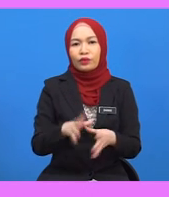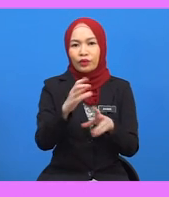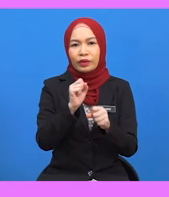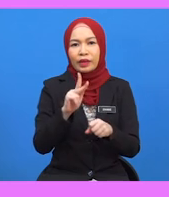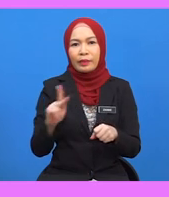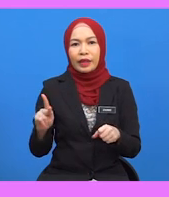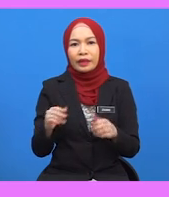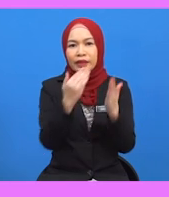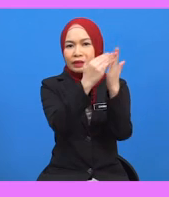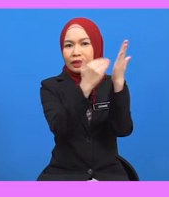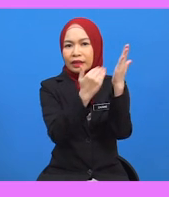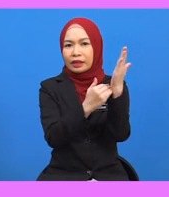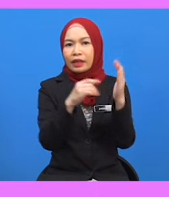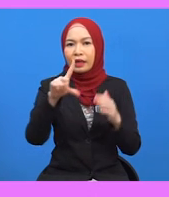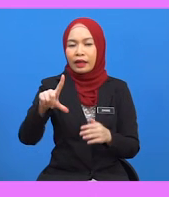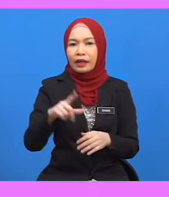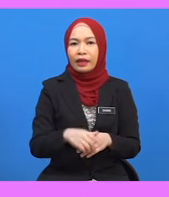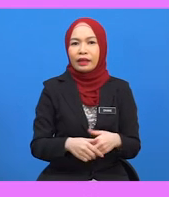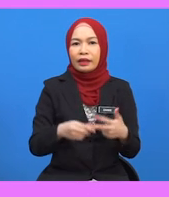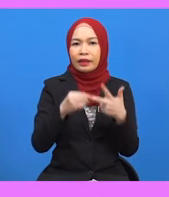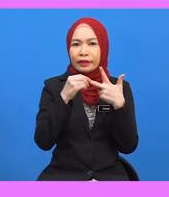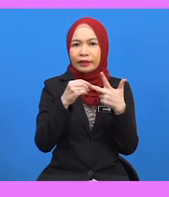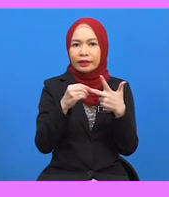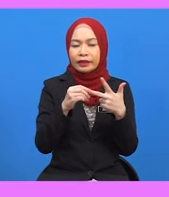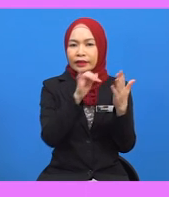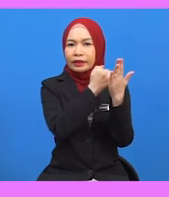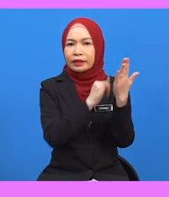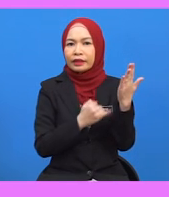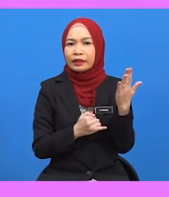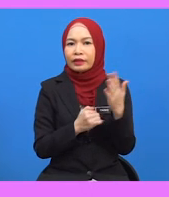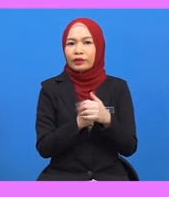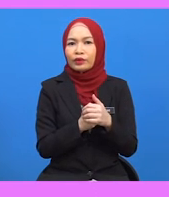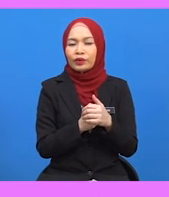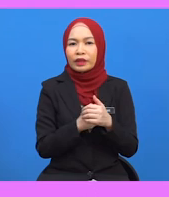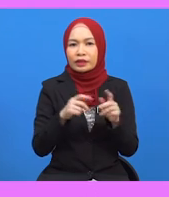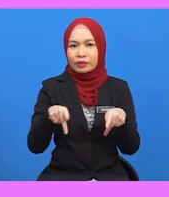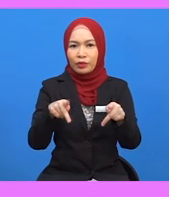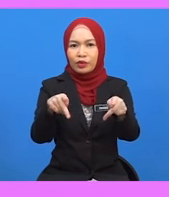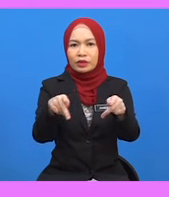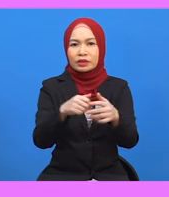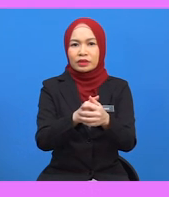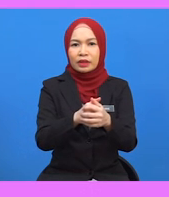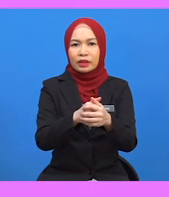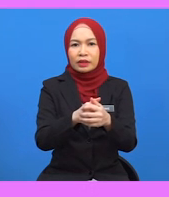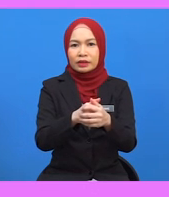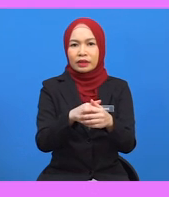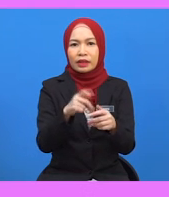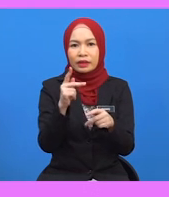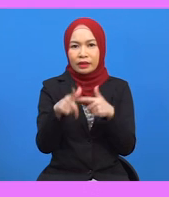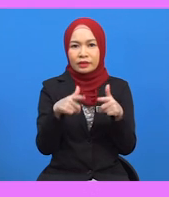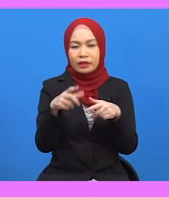L. Langkah ketiga, lukis simbol proses untuk